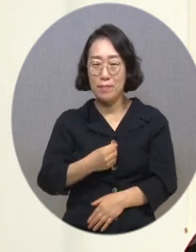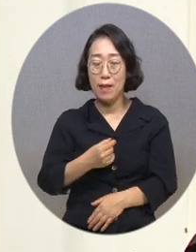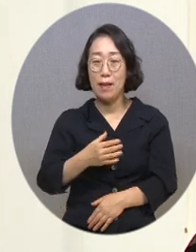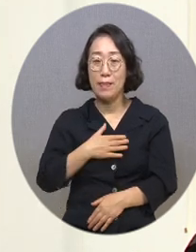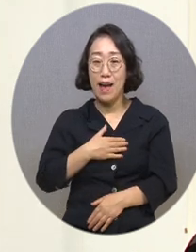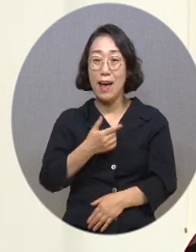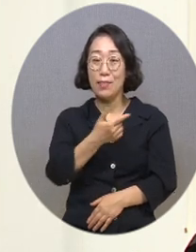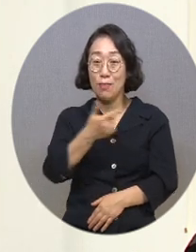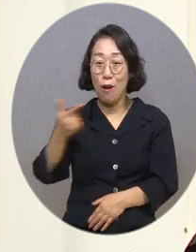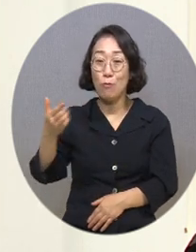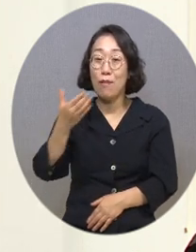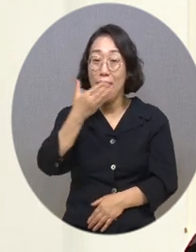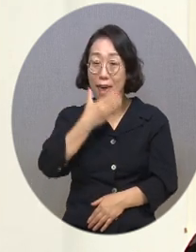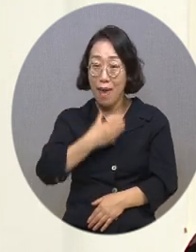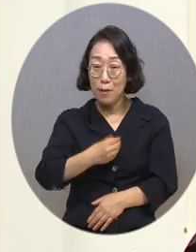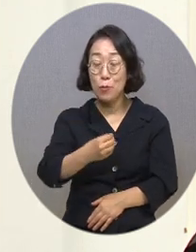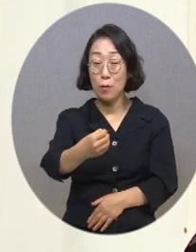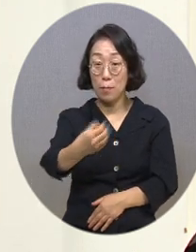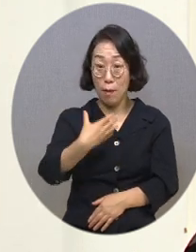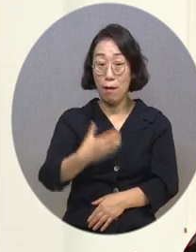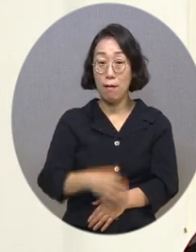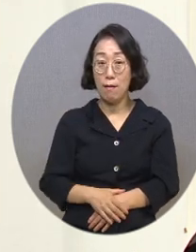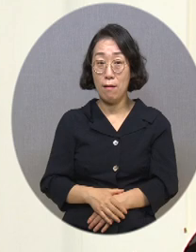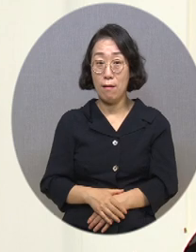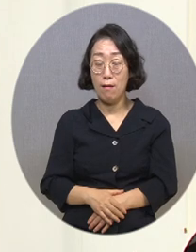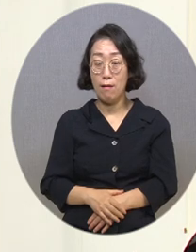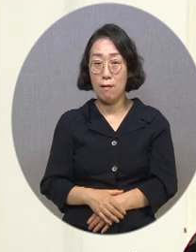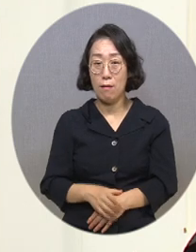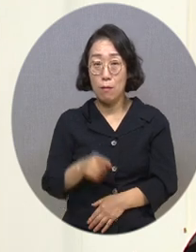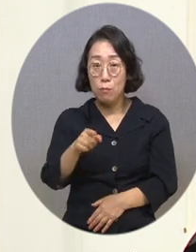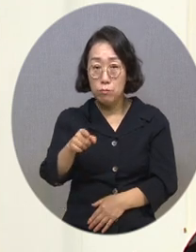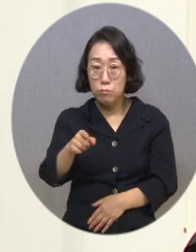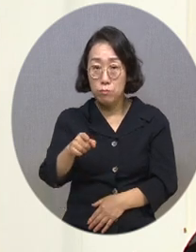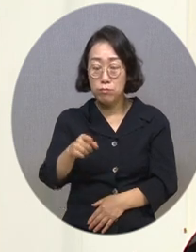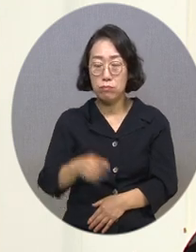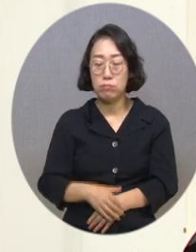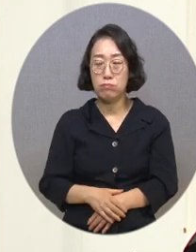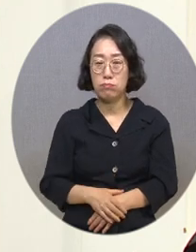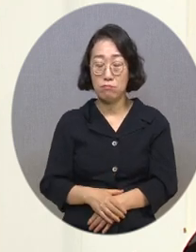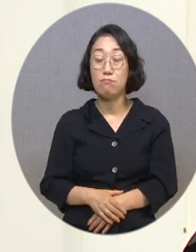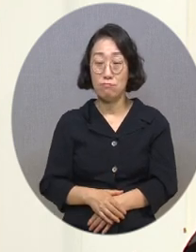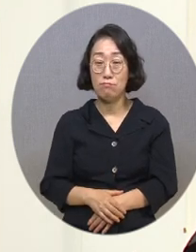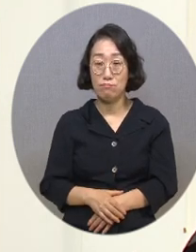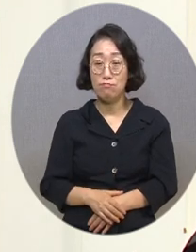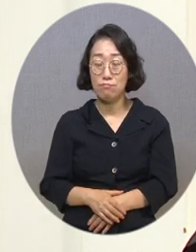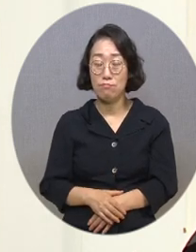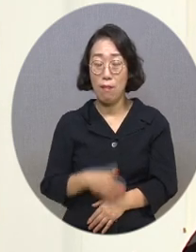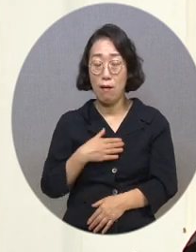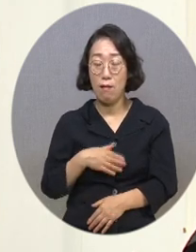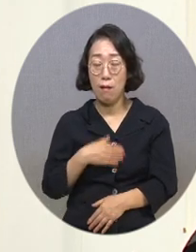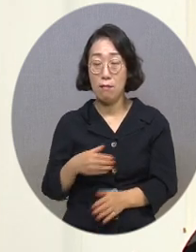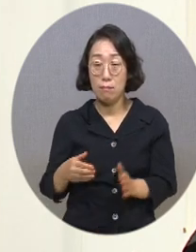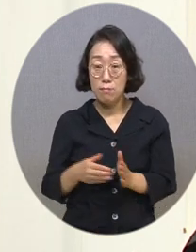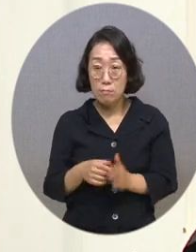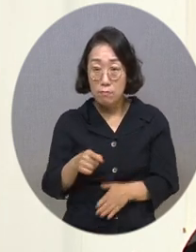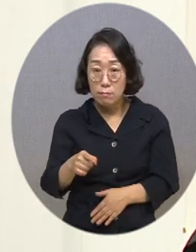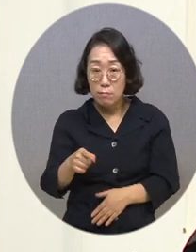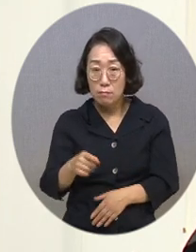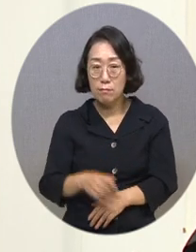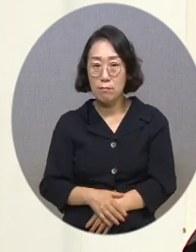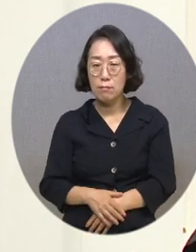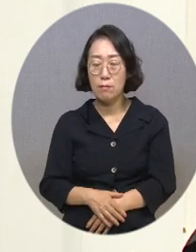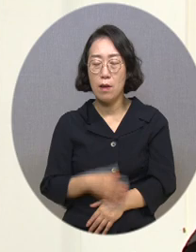나 너무 행복해 라는 거 하는 거예요. 딱 그 말을 듣는데 평소 같으면 아 그래 이러고 넘어갔을 텐데 그때 제가